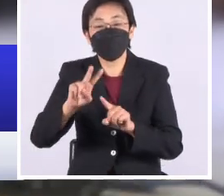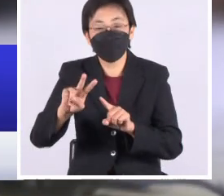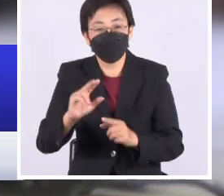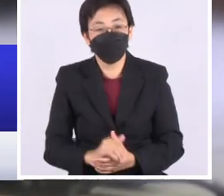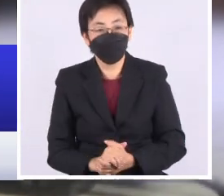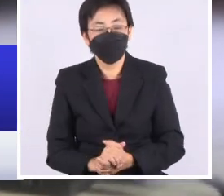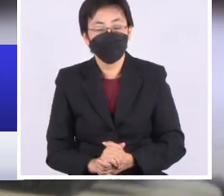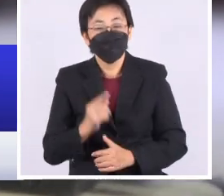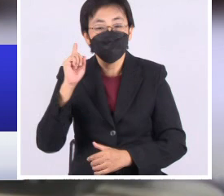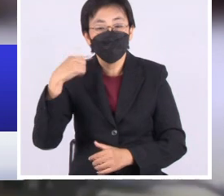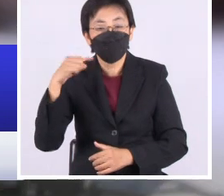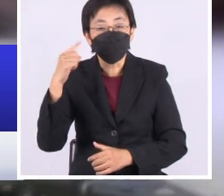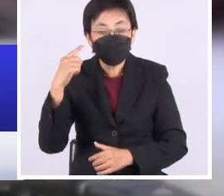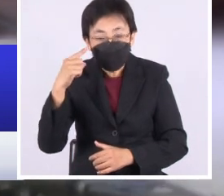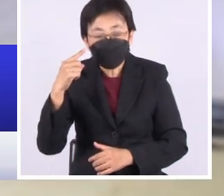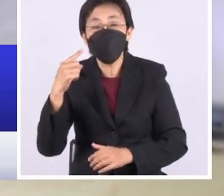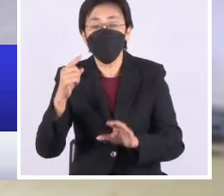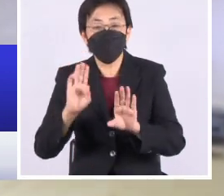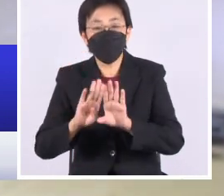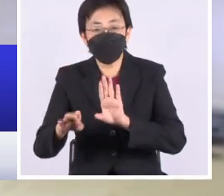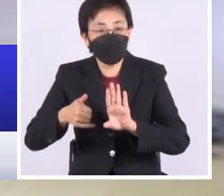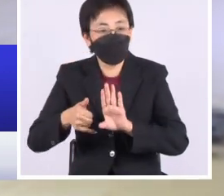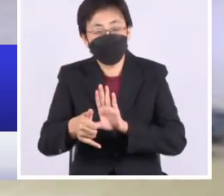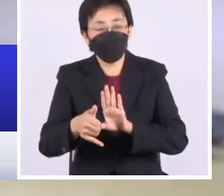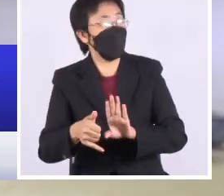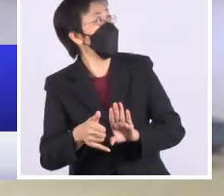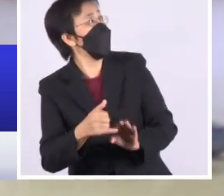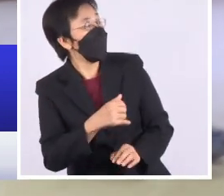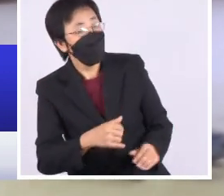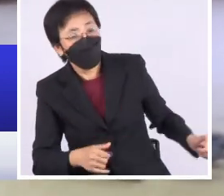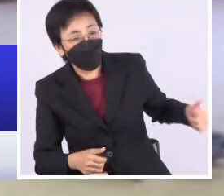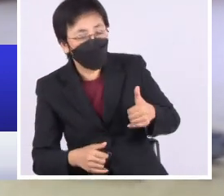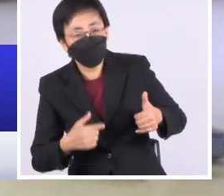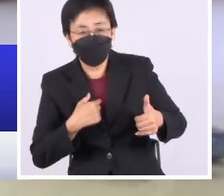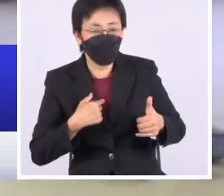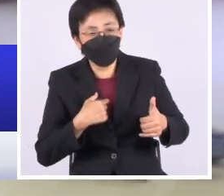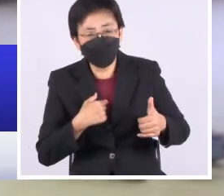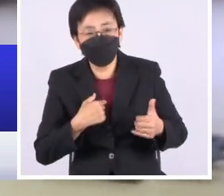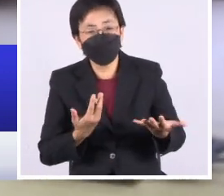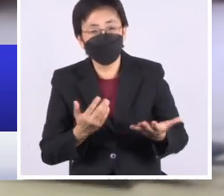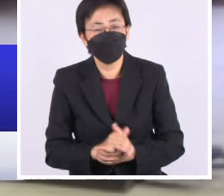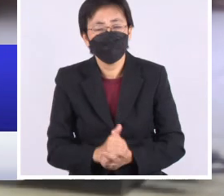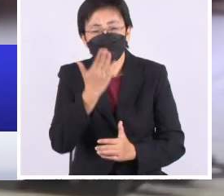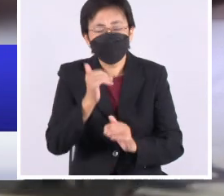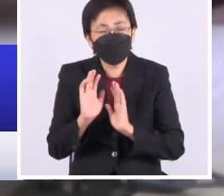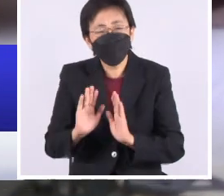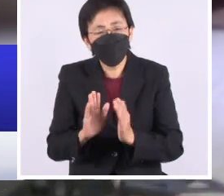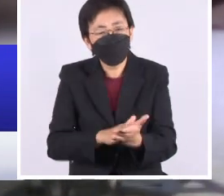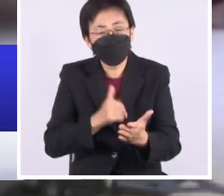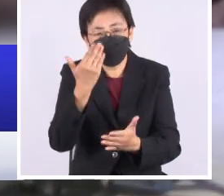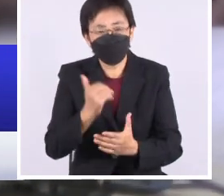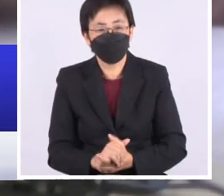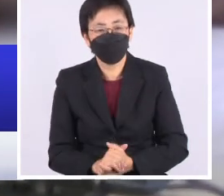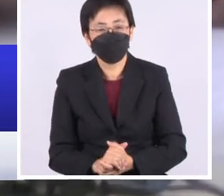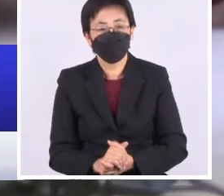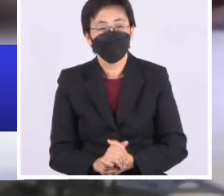งาน่าจะเป็นเจ้าของทองคำพอดี ตอนนั้นจะหยิบกระเป๋าแล้วออกไปเลย ครับ ไปใช้เวลาอยู่นาน เหมือนแต่ว่า